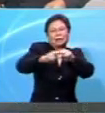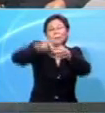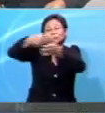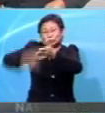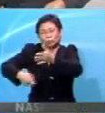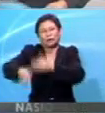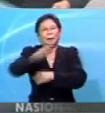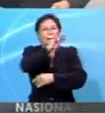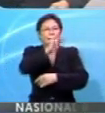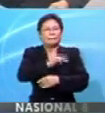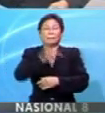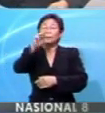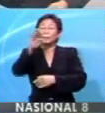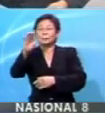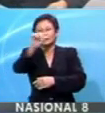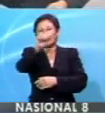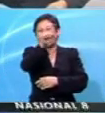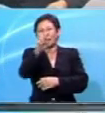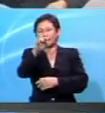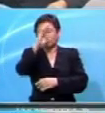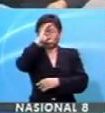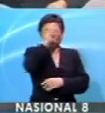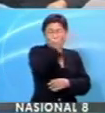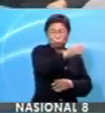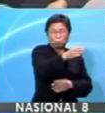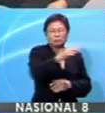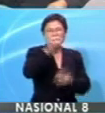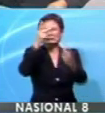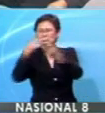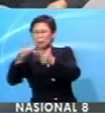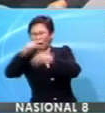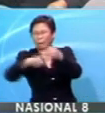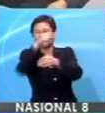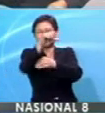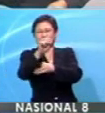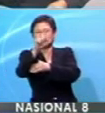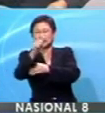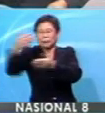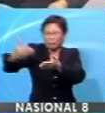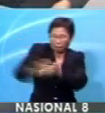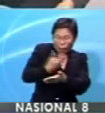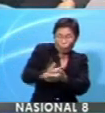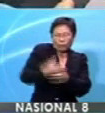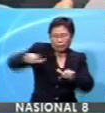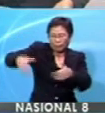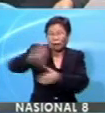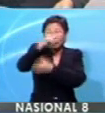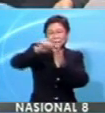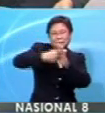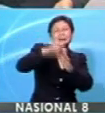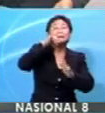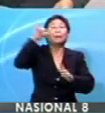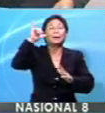besar azmin Ali berterusan membuat tuduhan melulu dan tidak tepat berkaitan Cukai baharu yang diperkenalkan kerajaan mulai